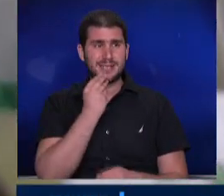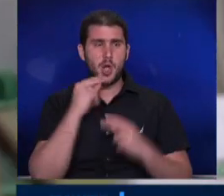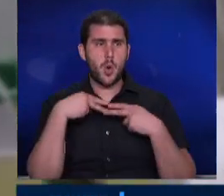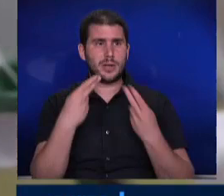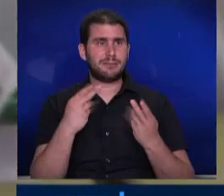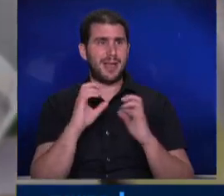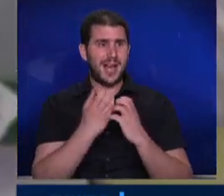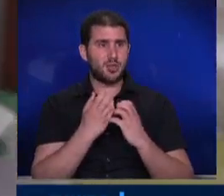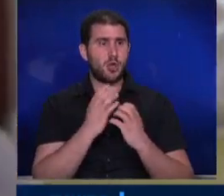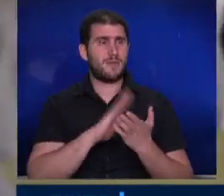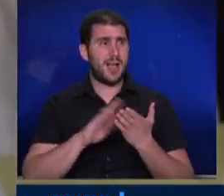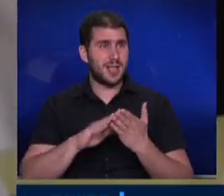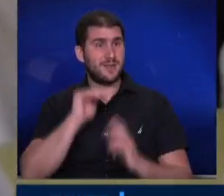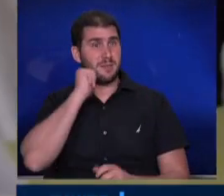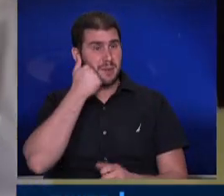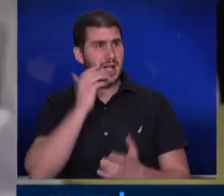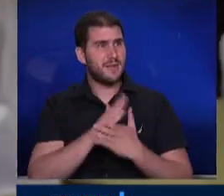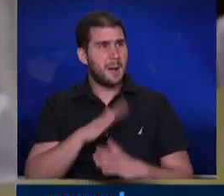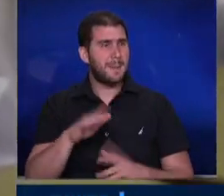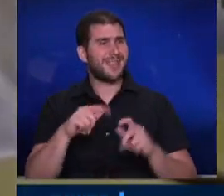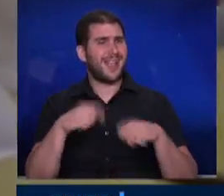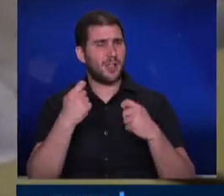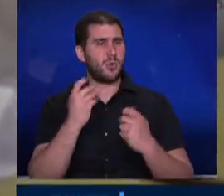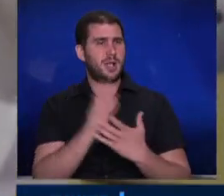לכיתות ולגנים, וממחר מערכת החינוך